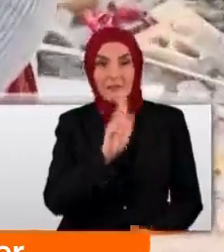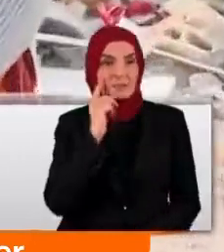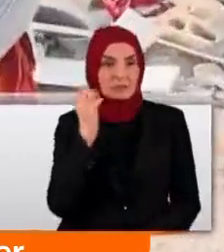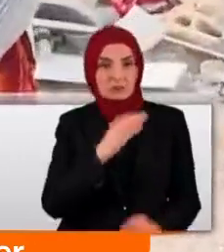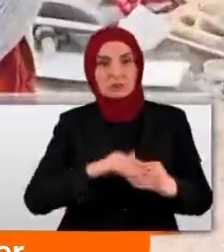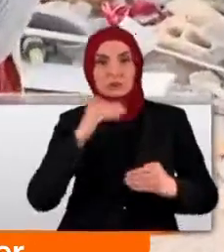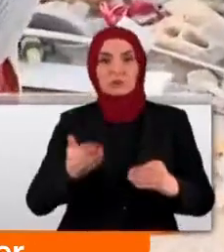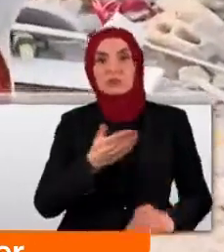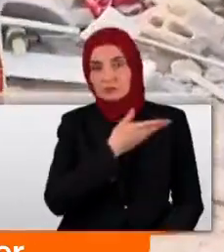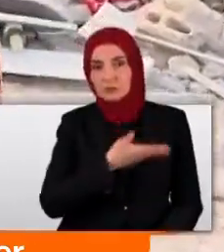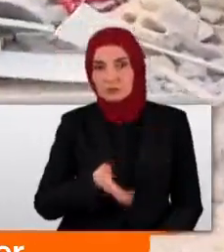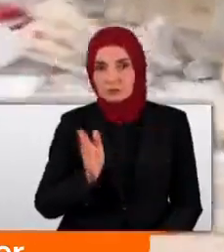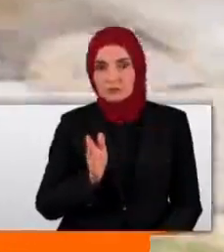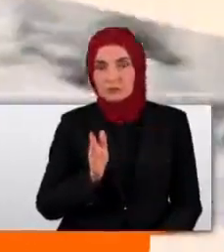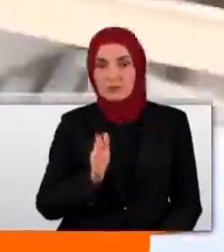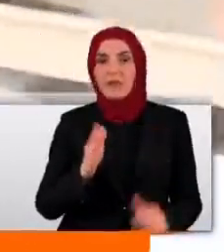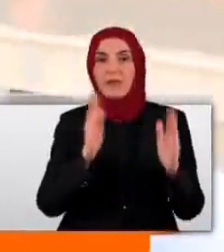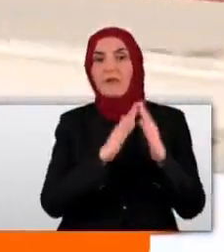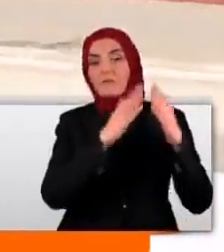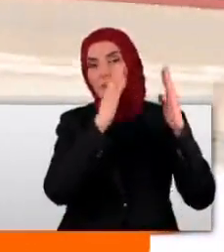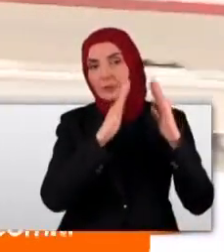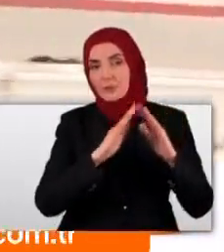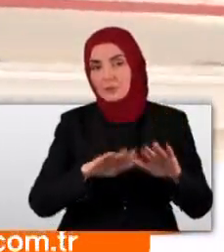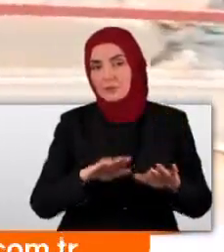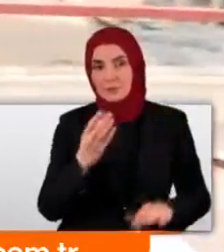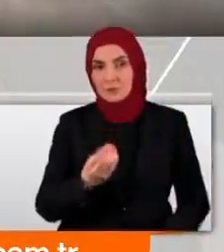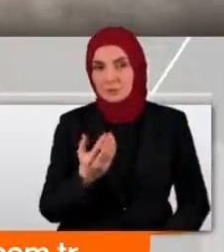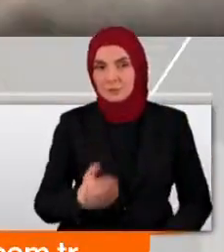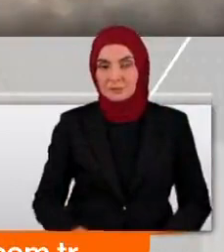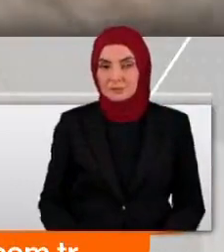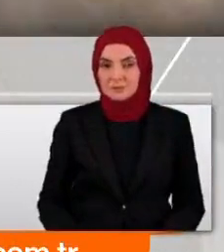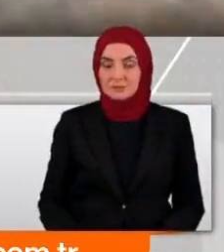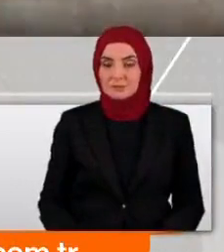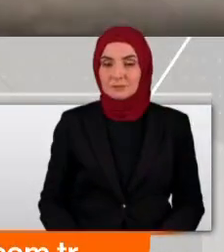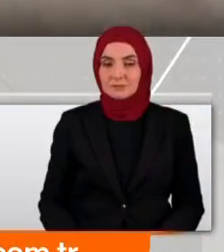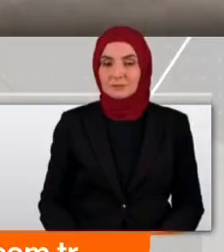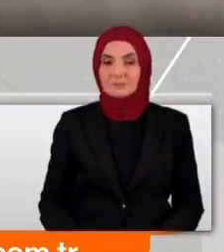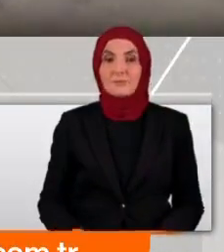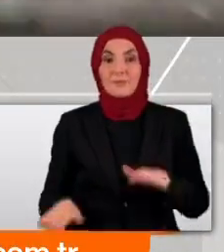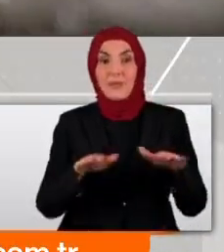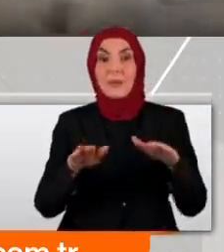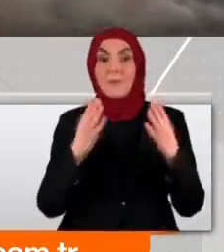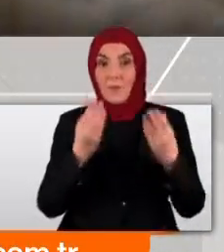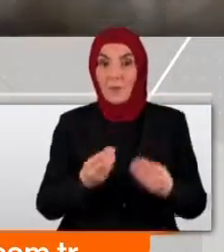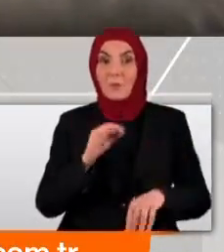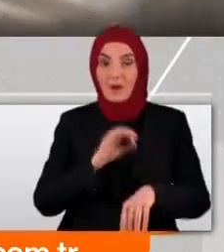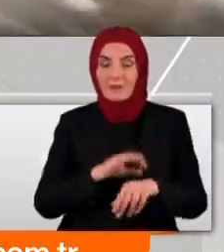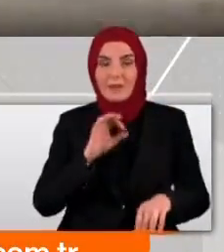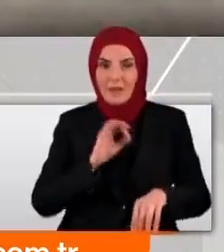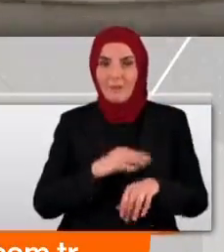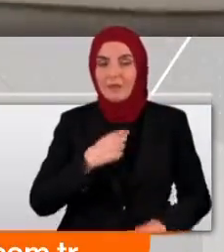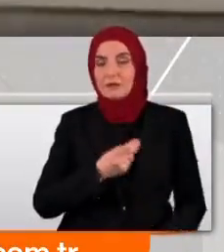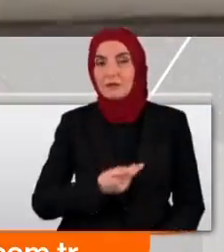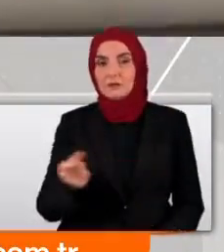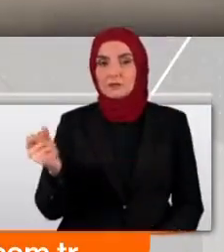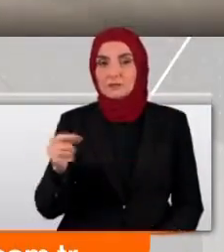çıktıktan sonra oturdukları ev işte böyle yerle bir oldu. Biz deprem olduğunda işte hemen kaçtık.